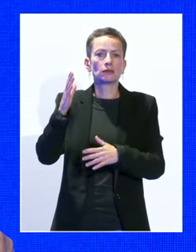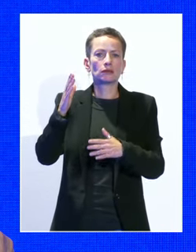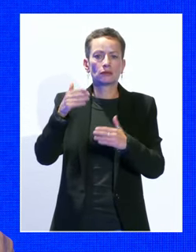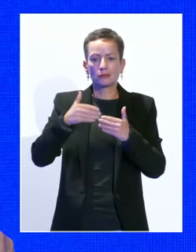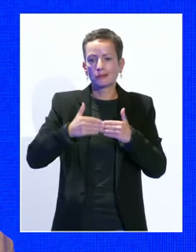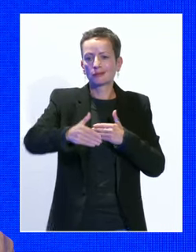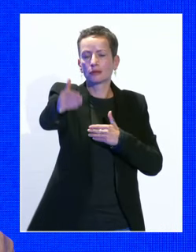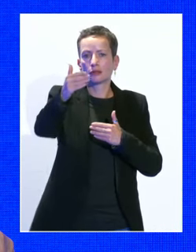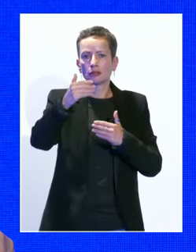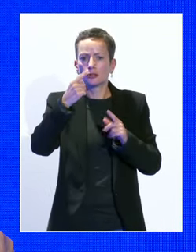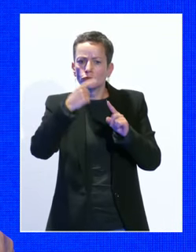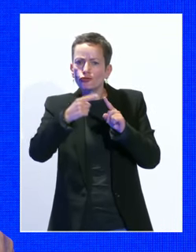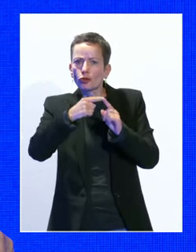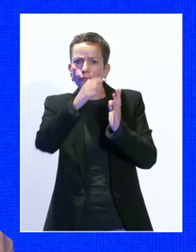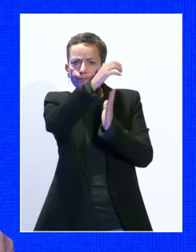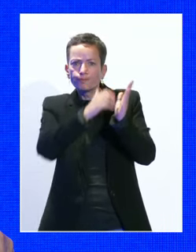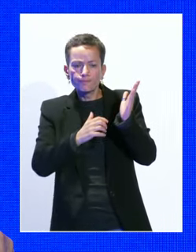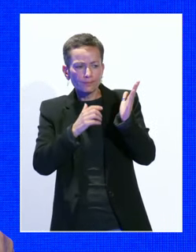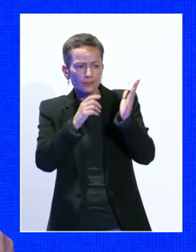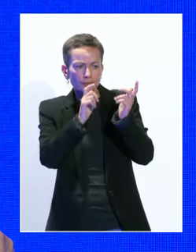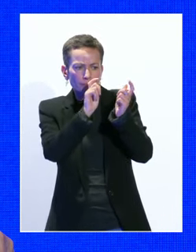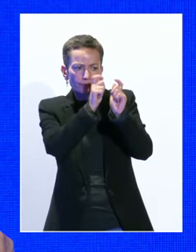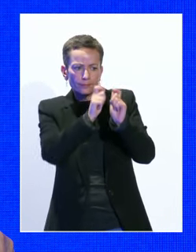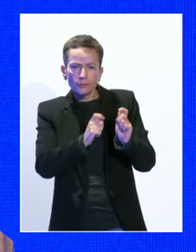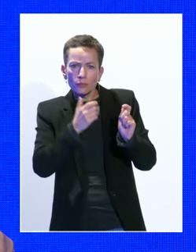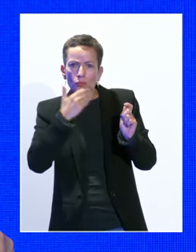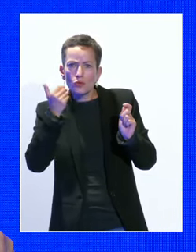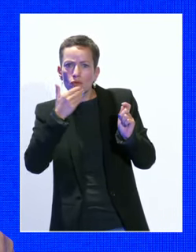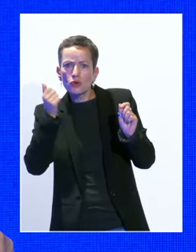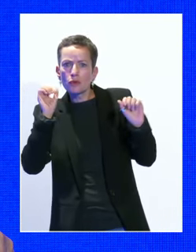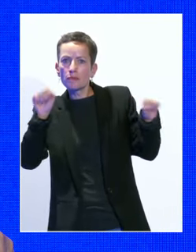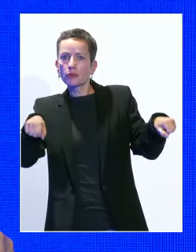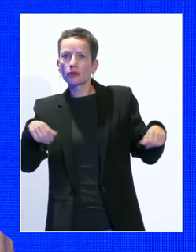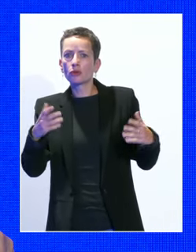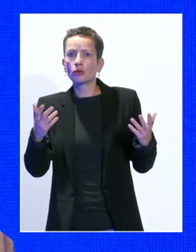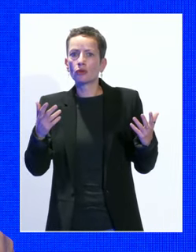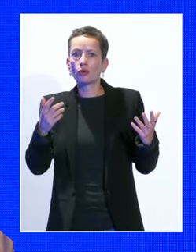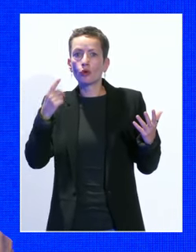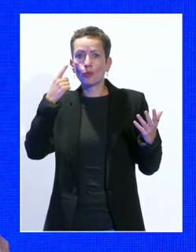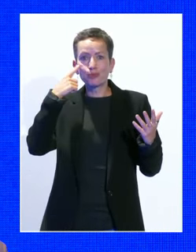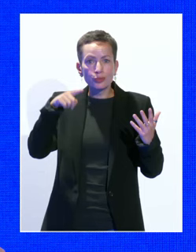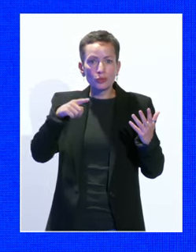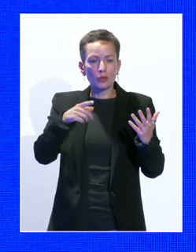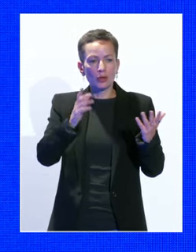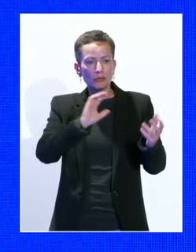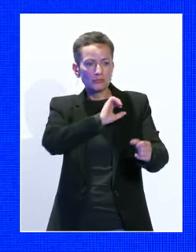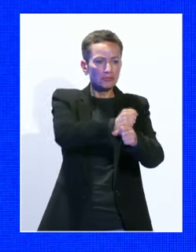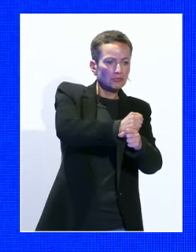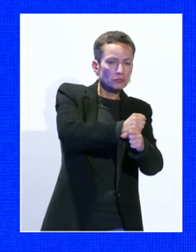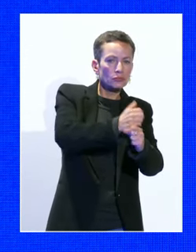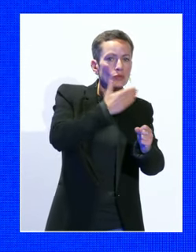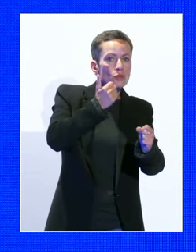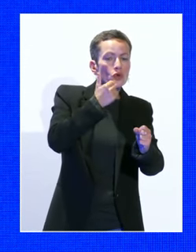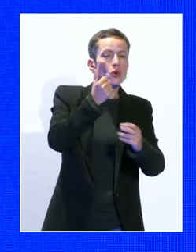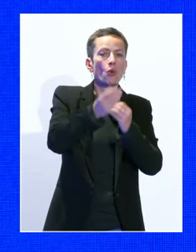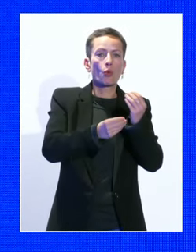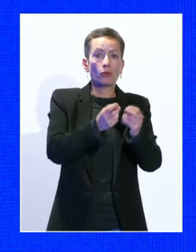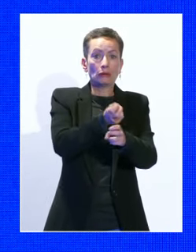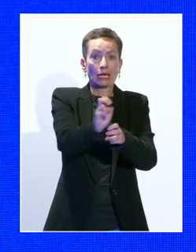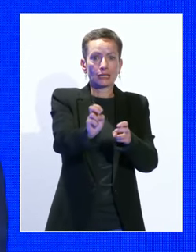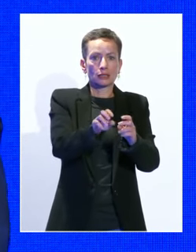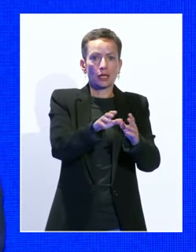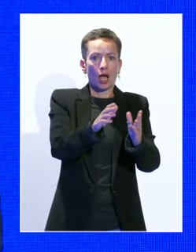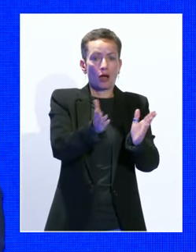chapitres améliorables dans notre capacité à réprimer ou à écarter les